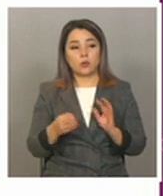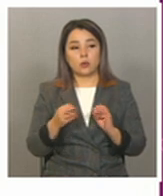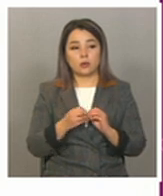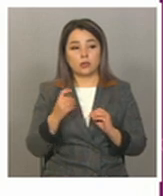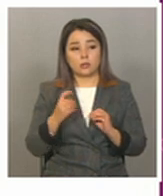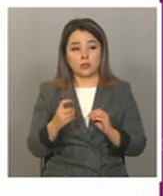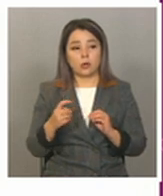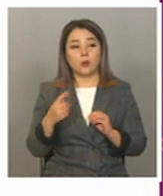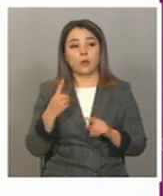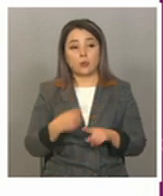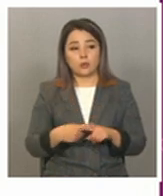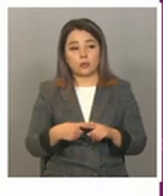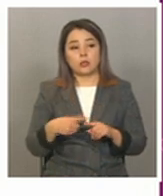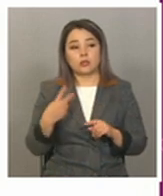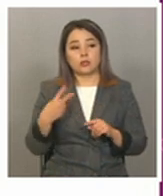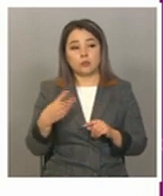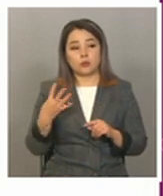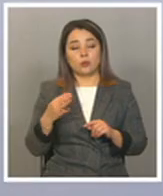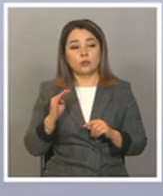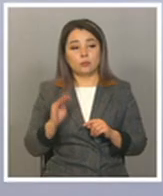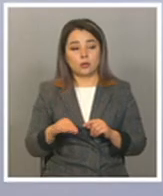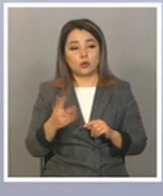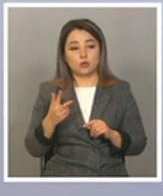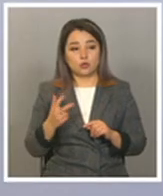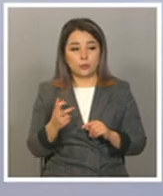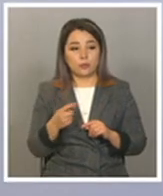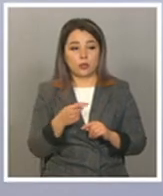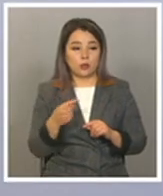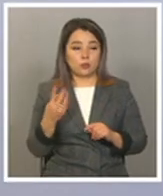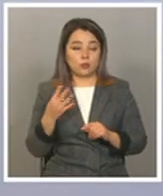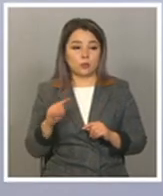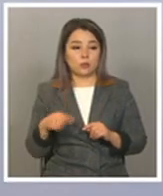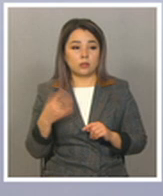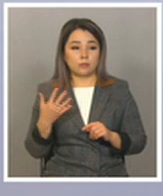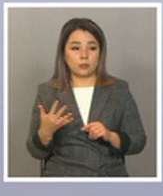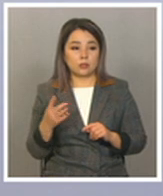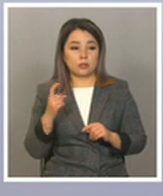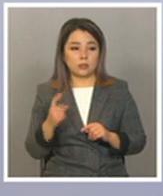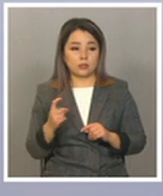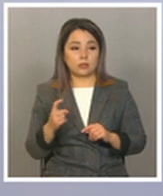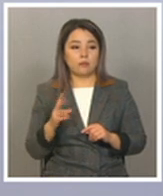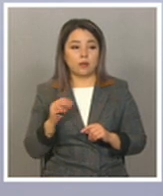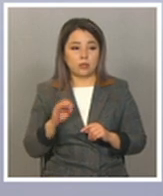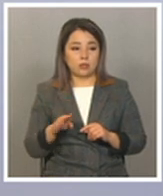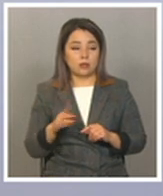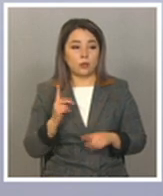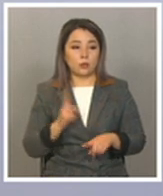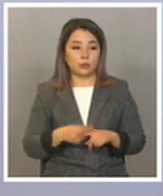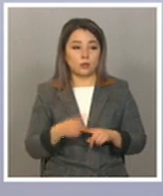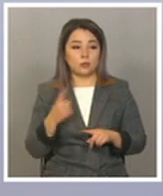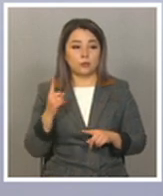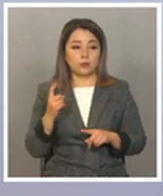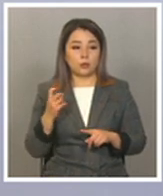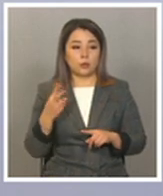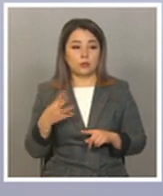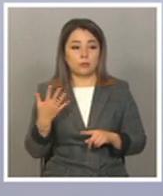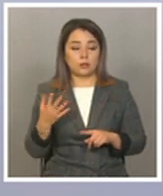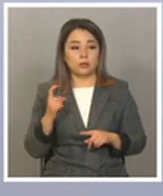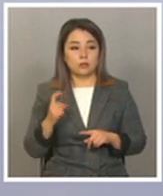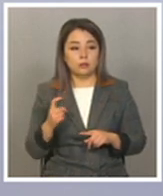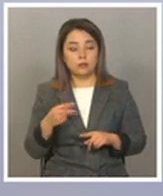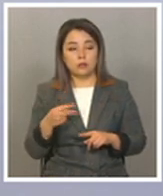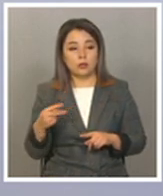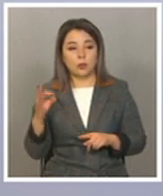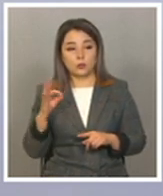810x қосылған 24300 азайтылған 4,5x квадрат қосылған 135x